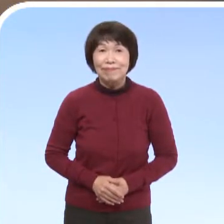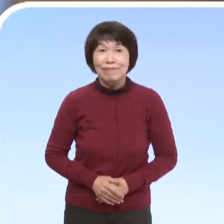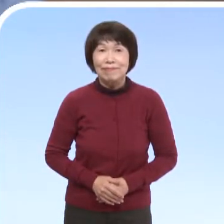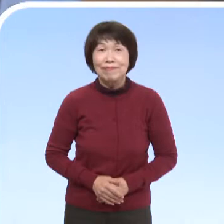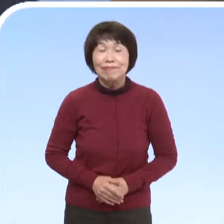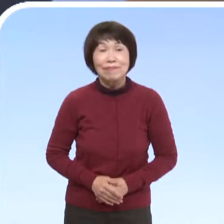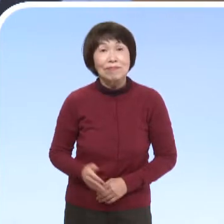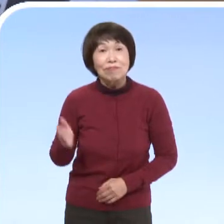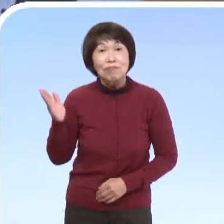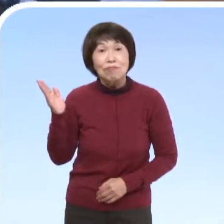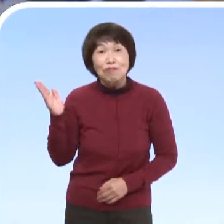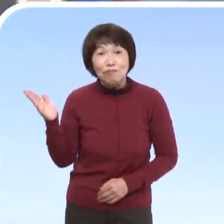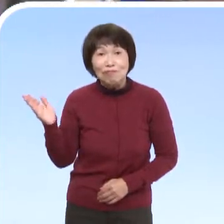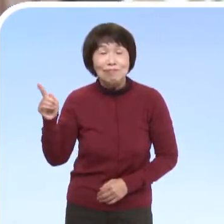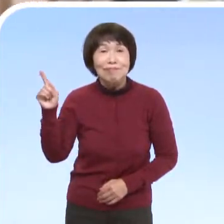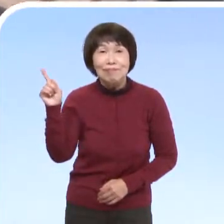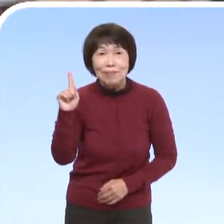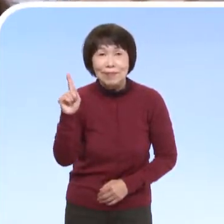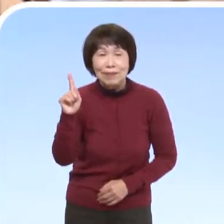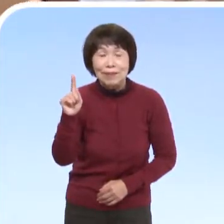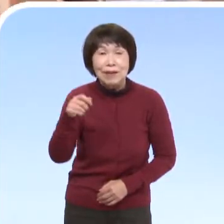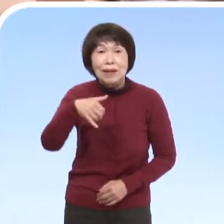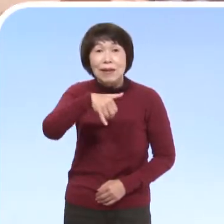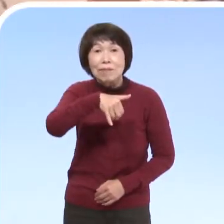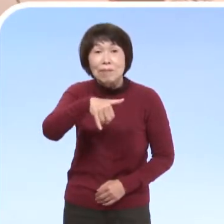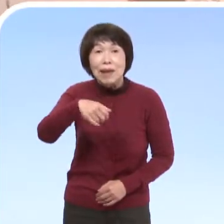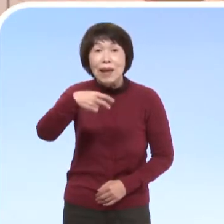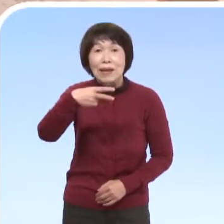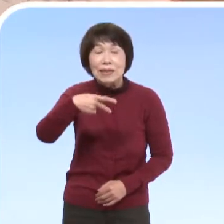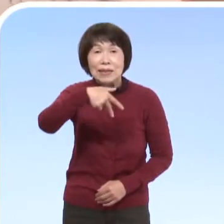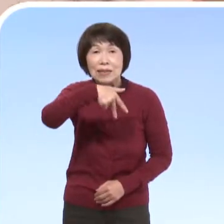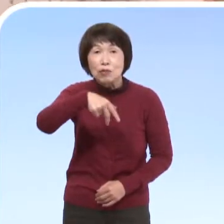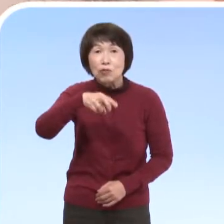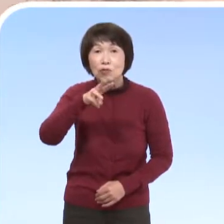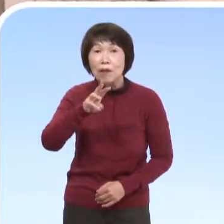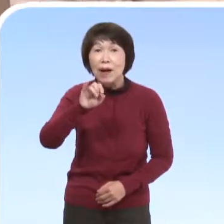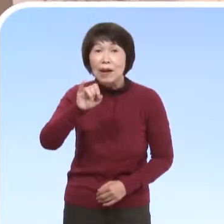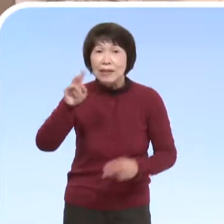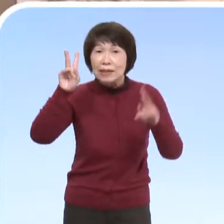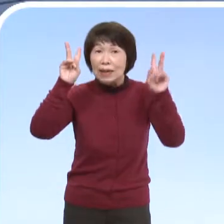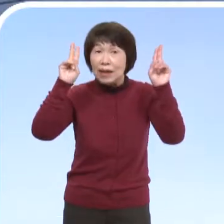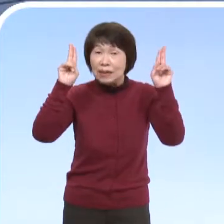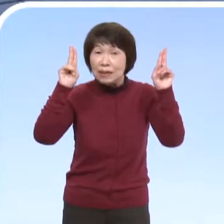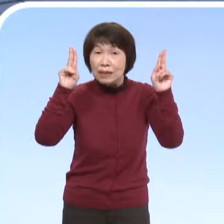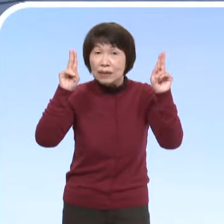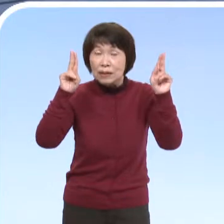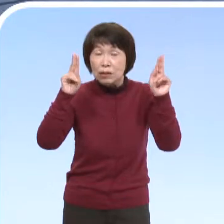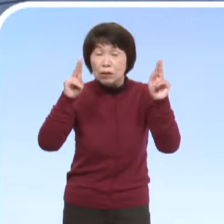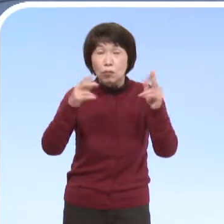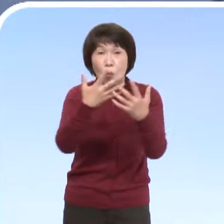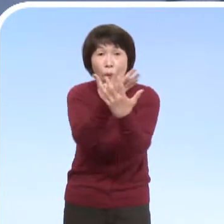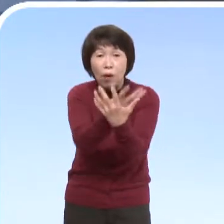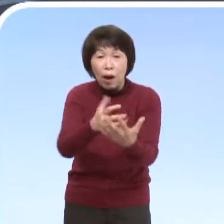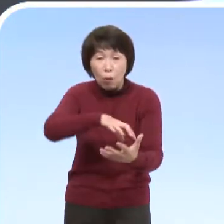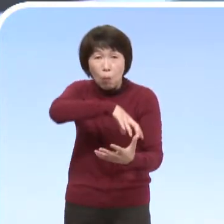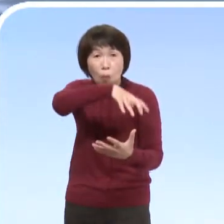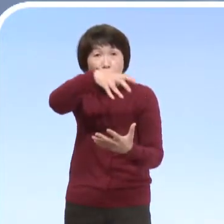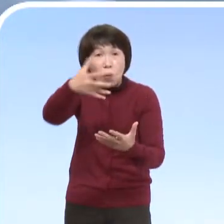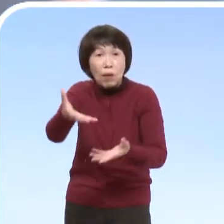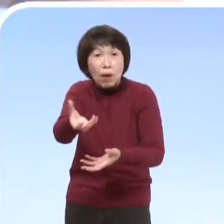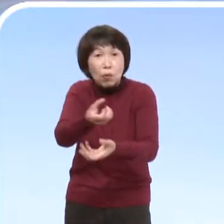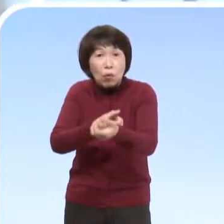こちらが今現在行われているベニズワイン加護漁 という、 水深はだいたい800m